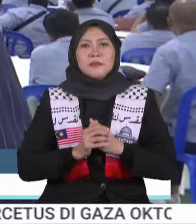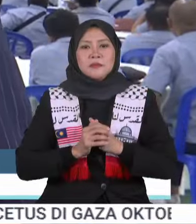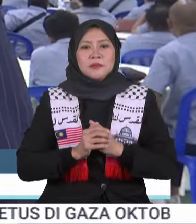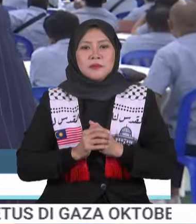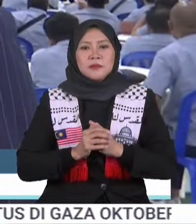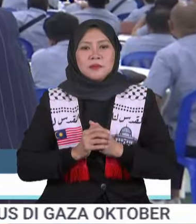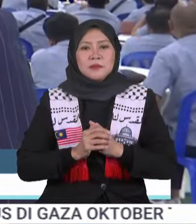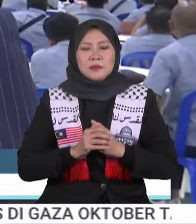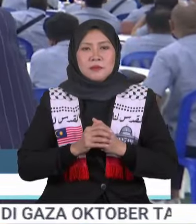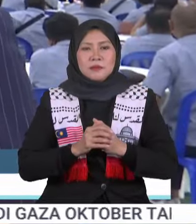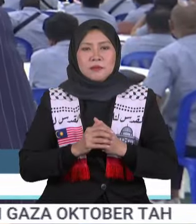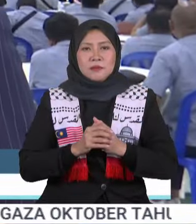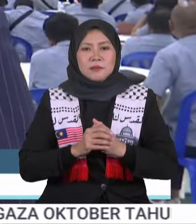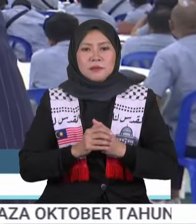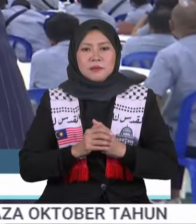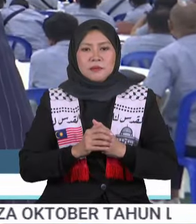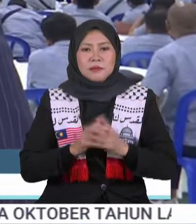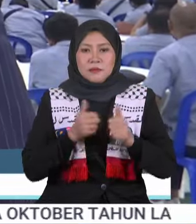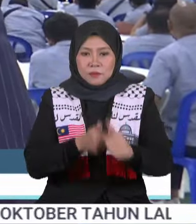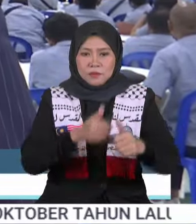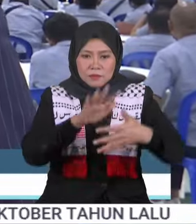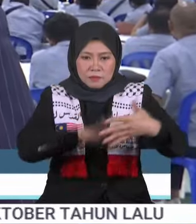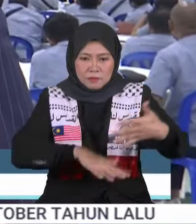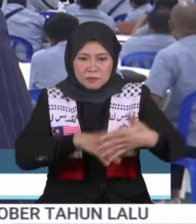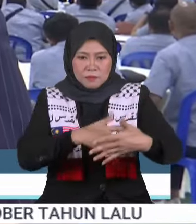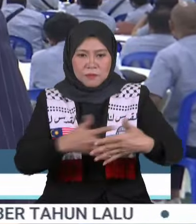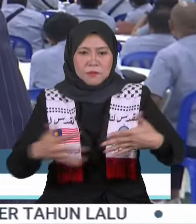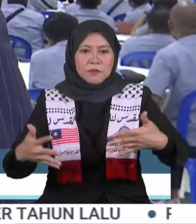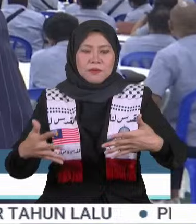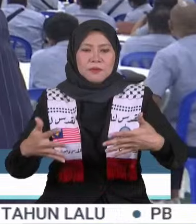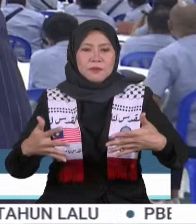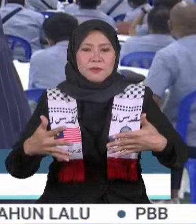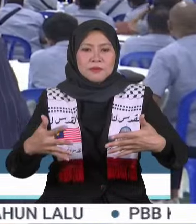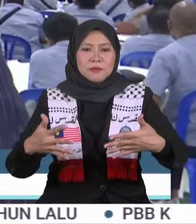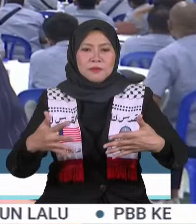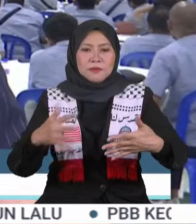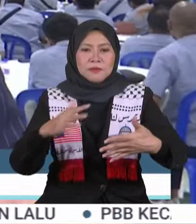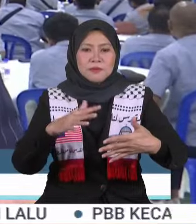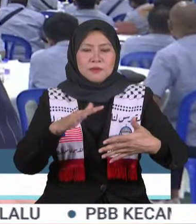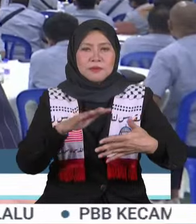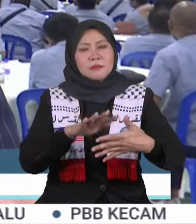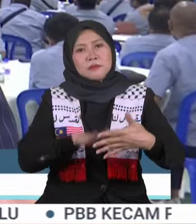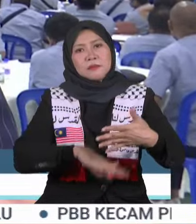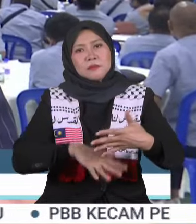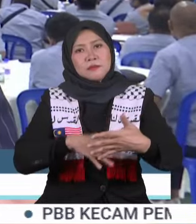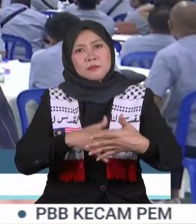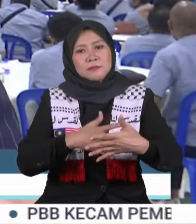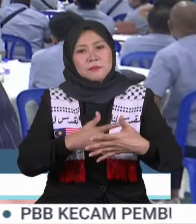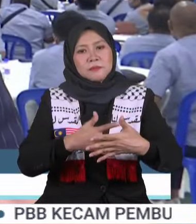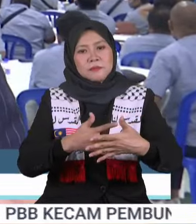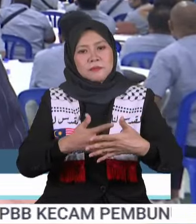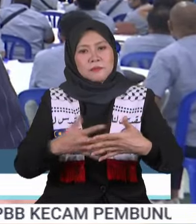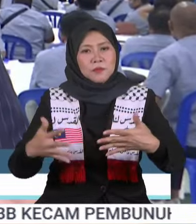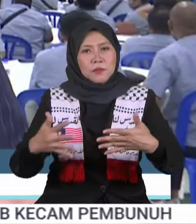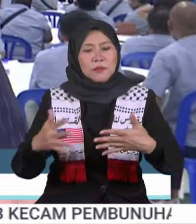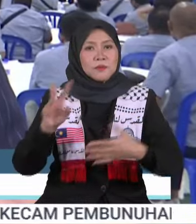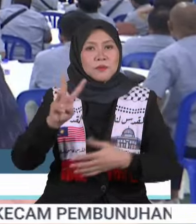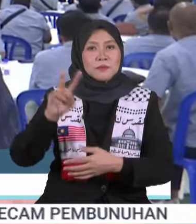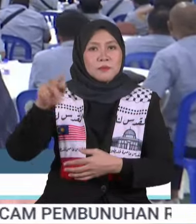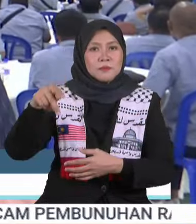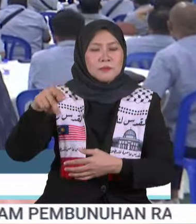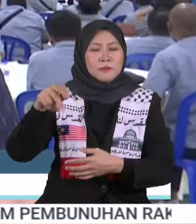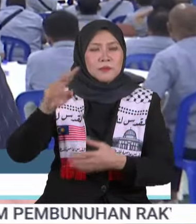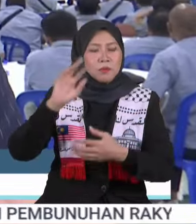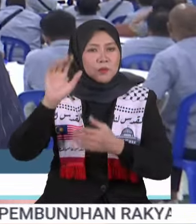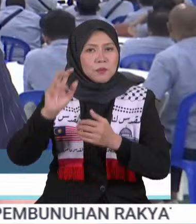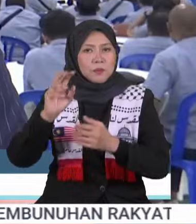jadual pertama itu, jadual pertama itu jadual tanggungjawab persekutuan ke